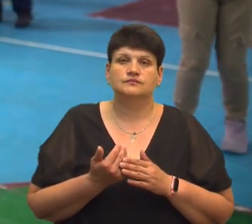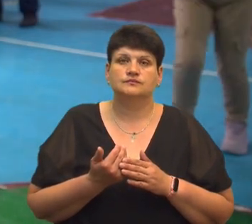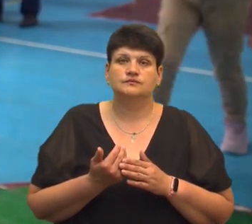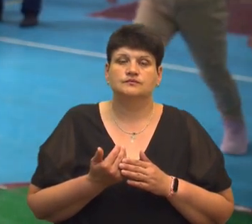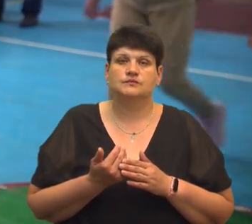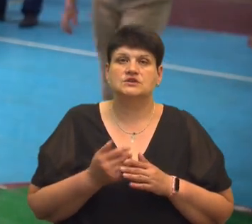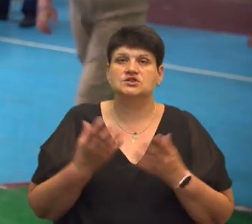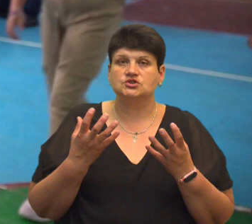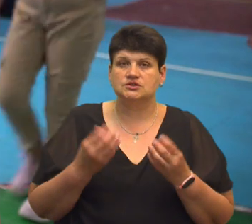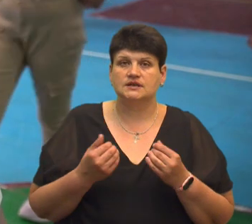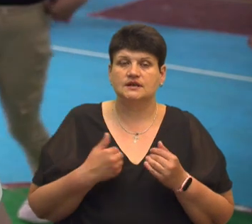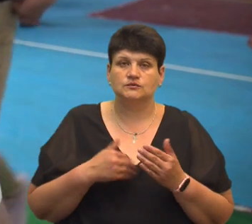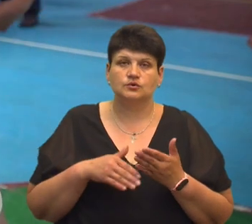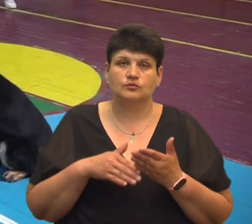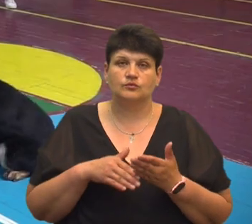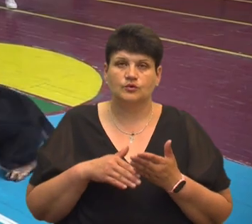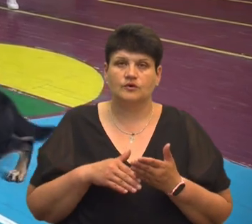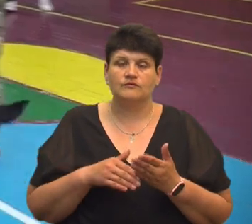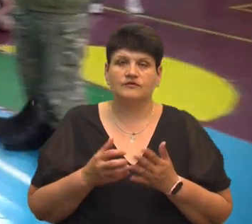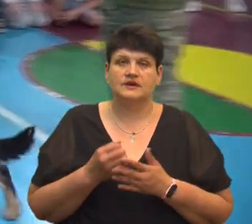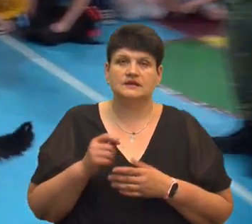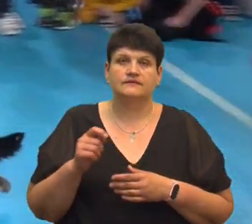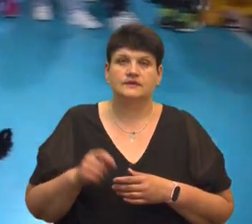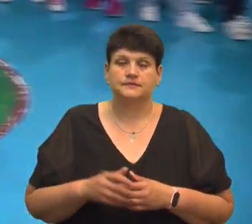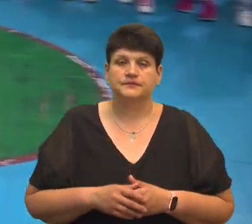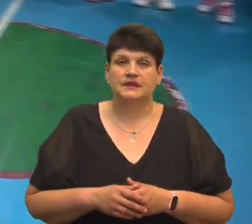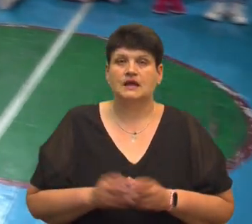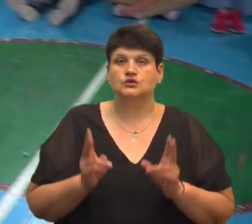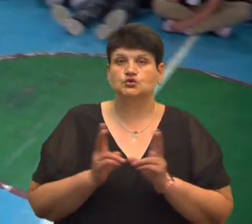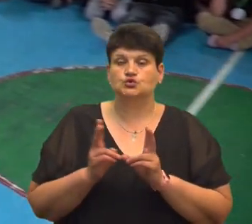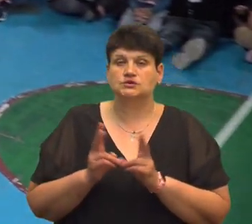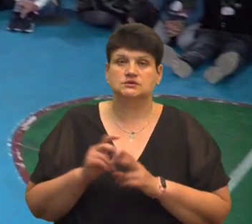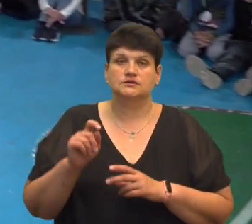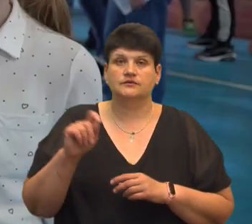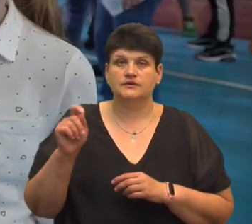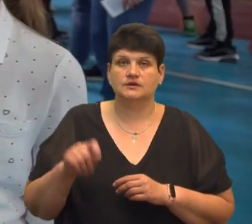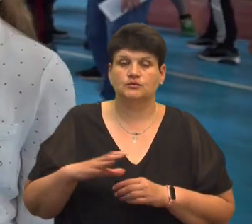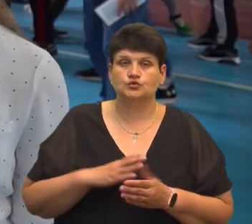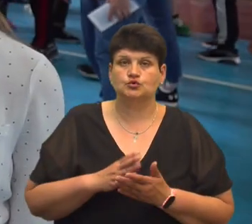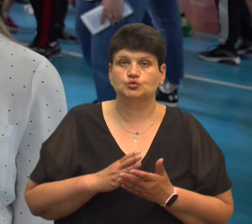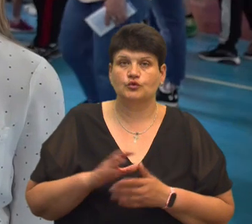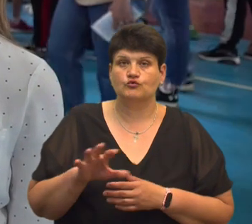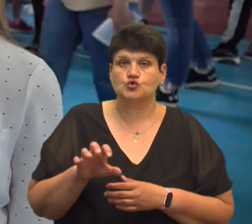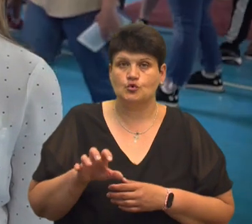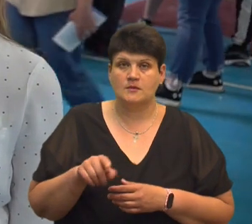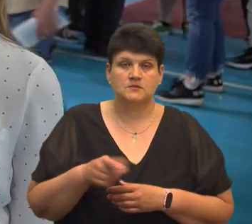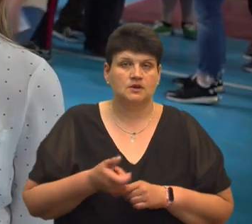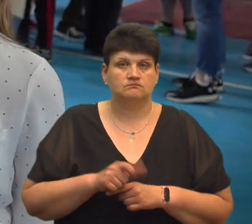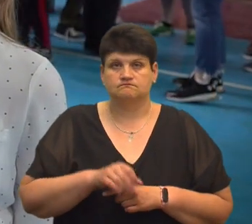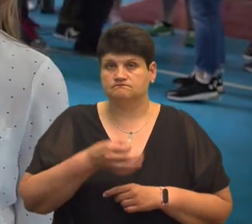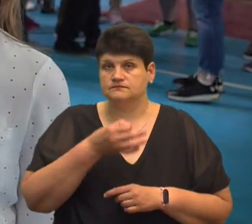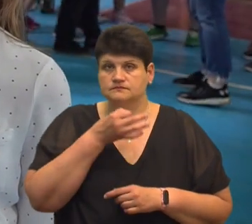І все нам допомагають виграти війну. На зустрічі з дітьми також був службовий собака. Мені найбільше подобалось